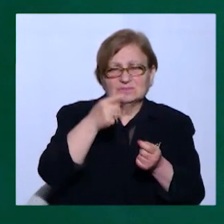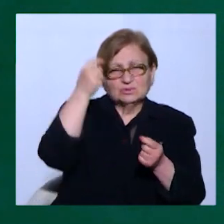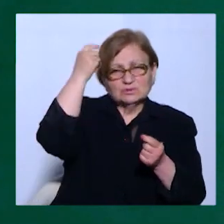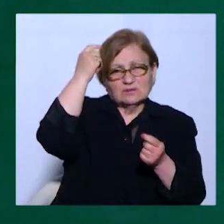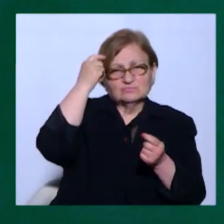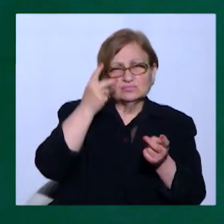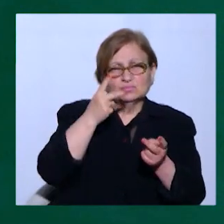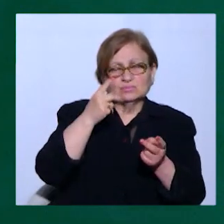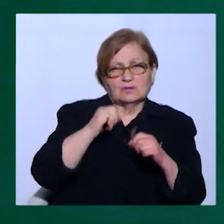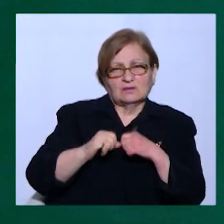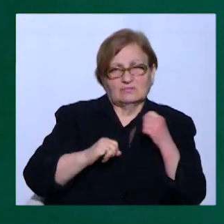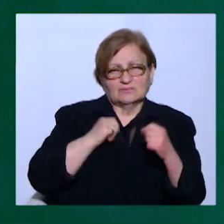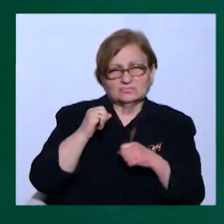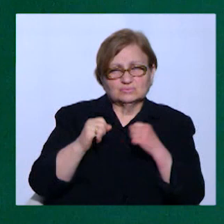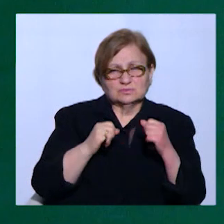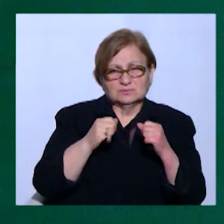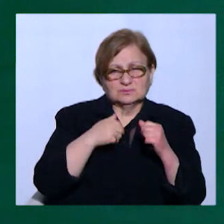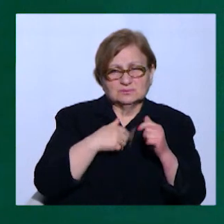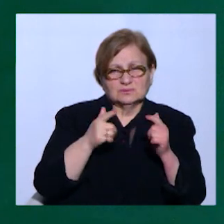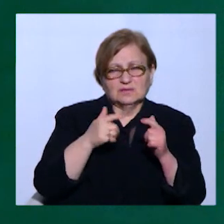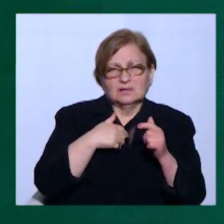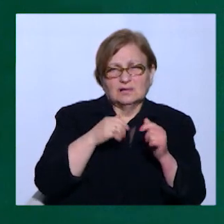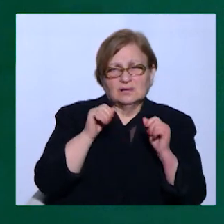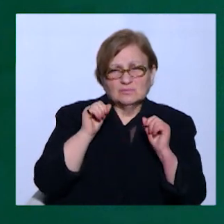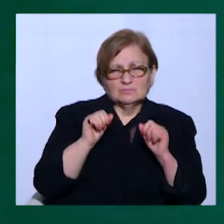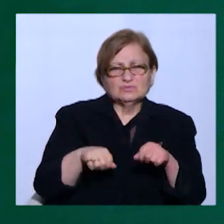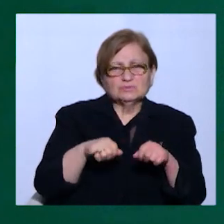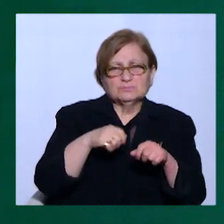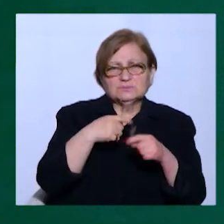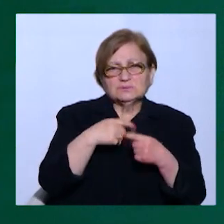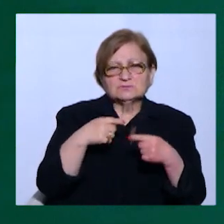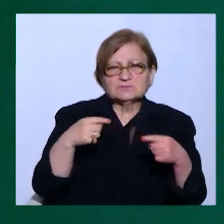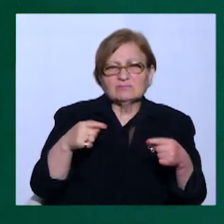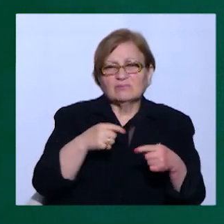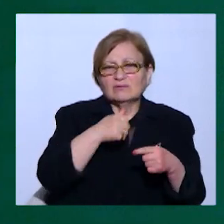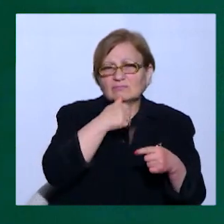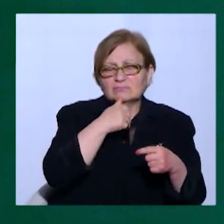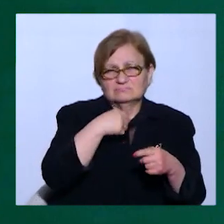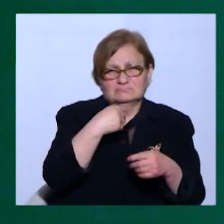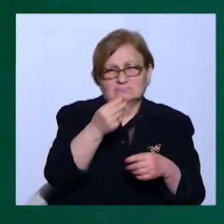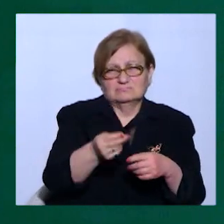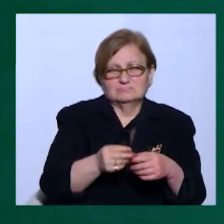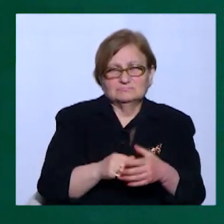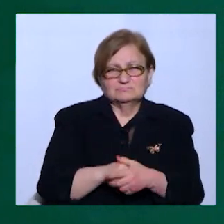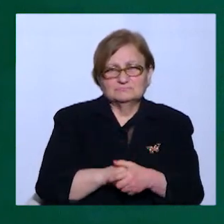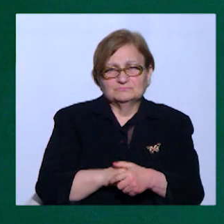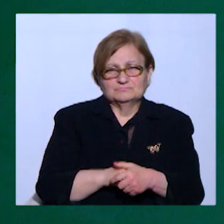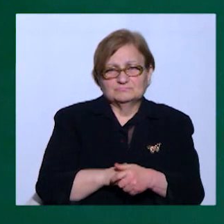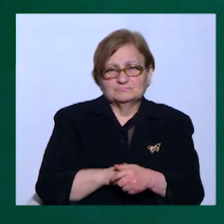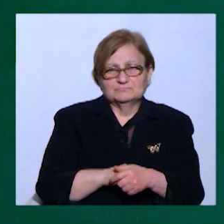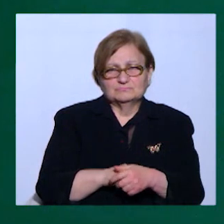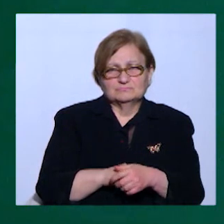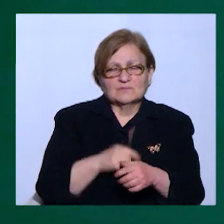გონებას გვევარჯიშებს და ზათავა ძალიან ბევრი რაღაცა პრაქტიკული ამოცანის საკითხის გადასაწყვეტად. ეს არის